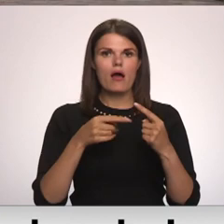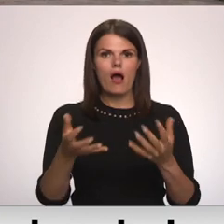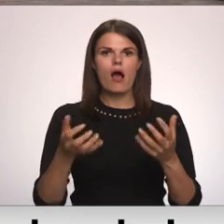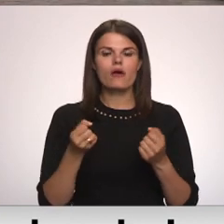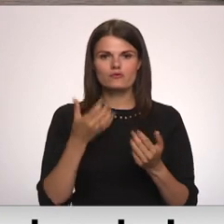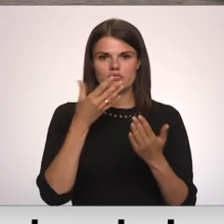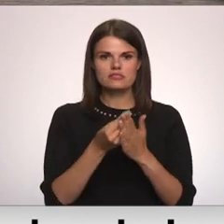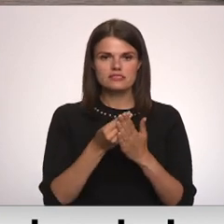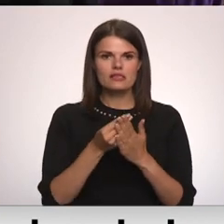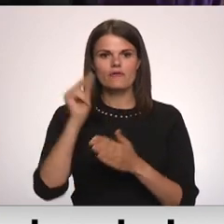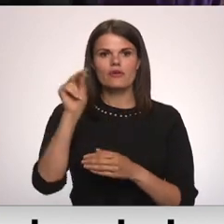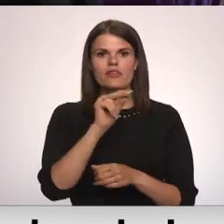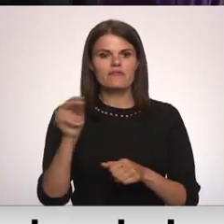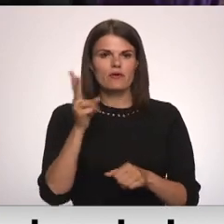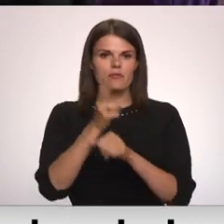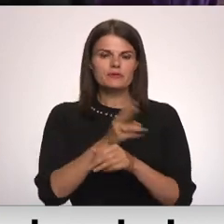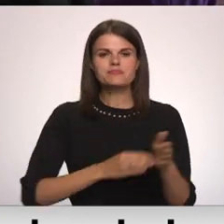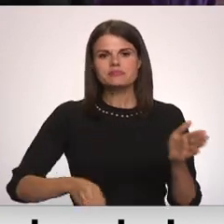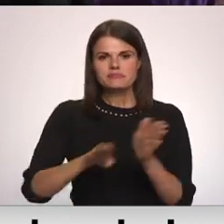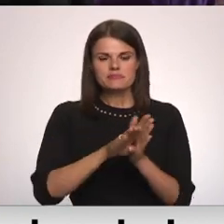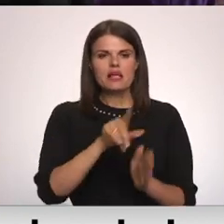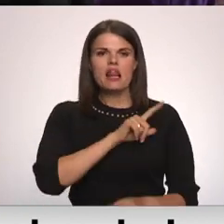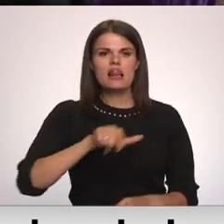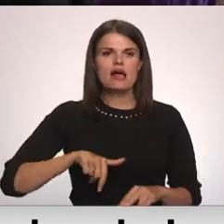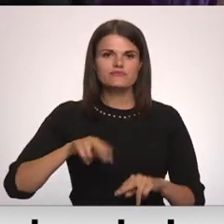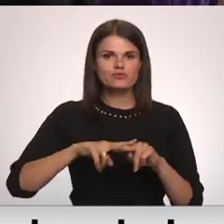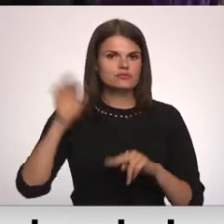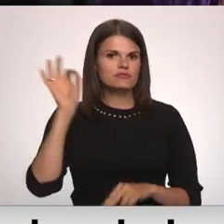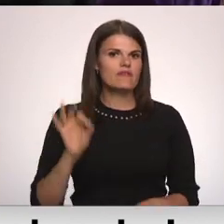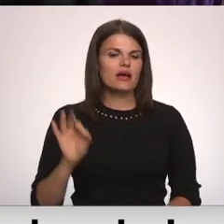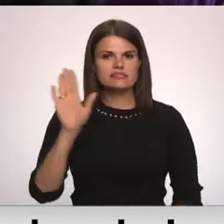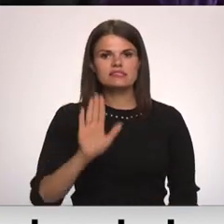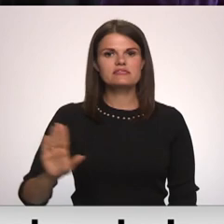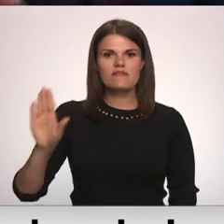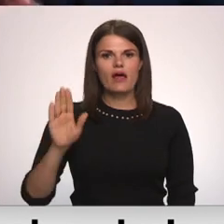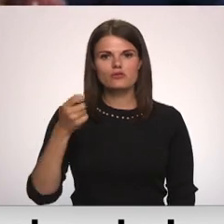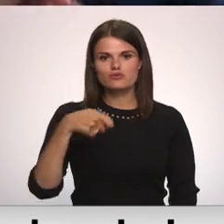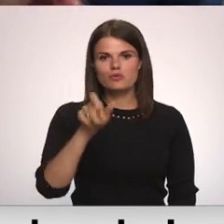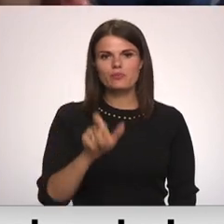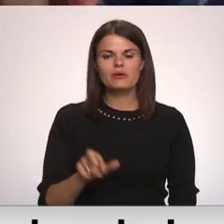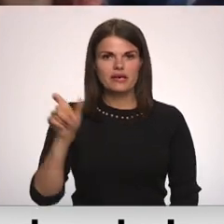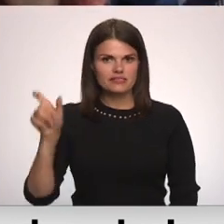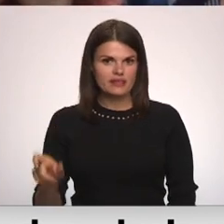savu dievnamu funkciju, piedaloties Latvijas un Vācijas valstu prezidentiem.